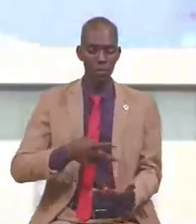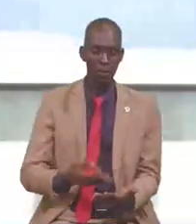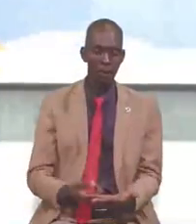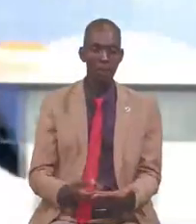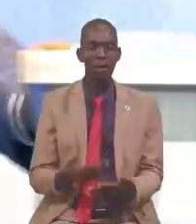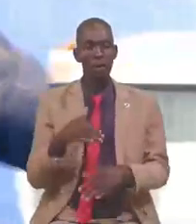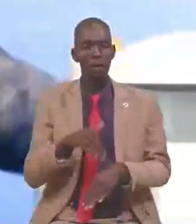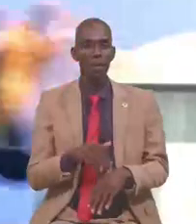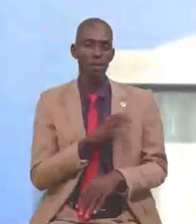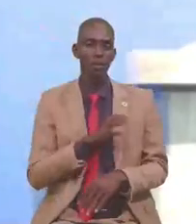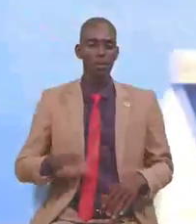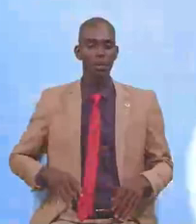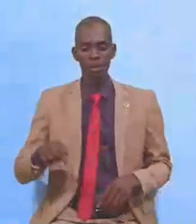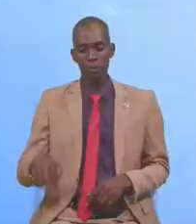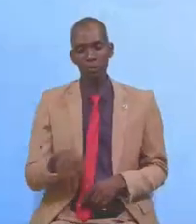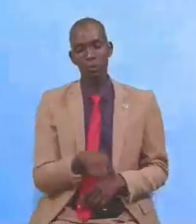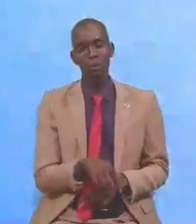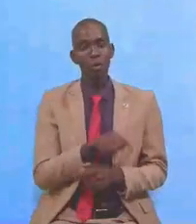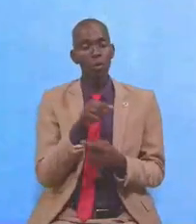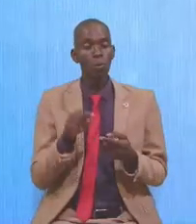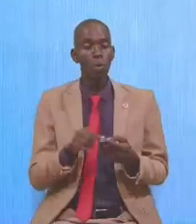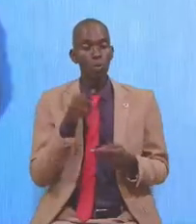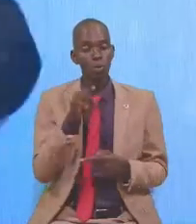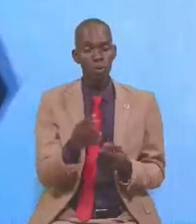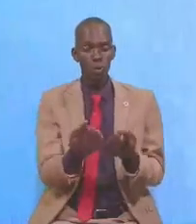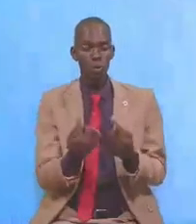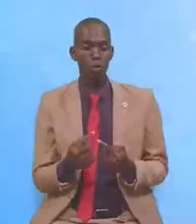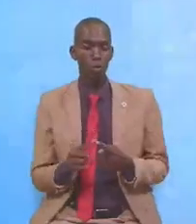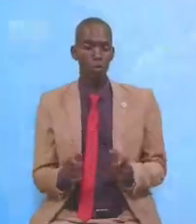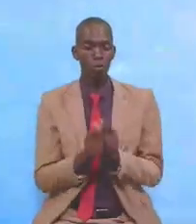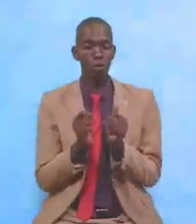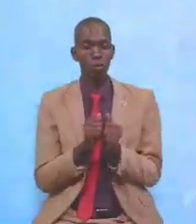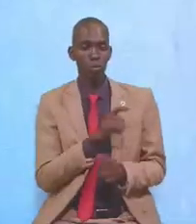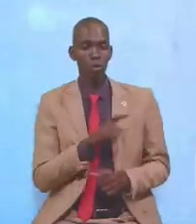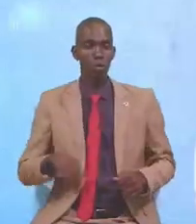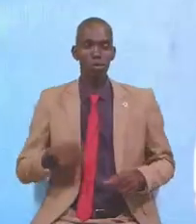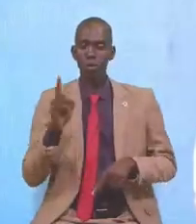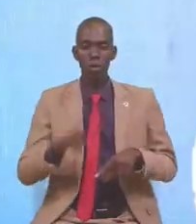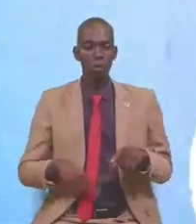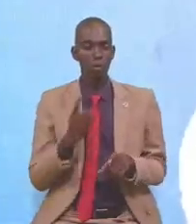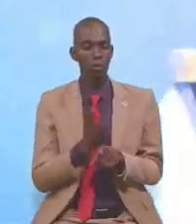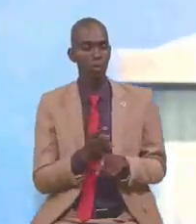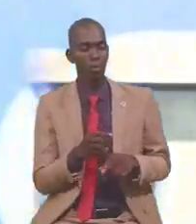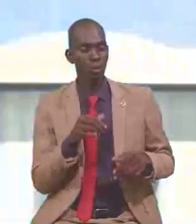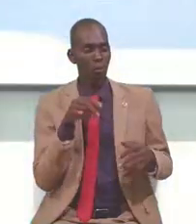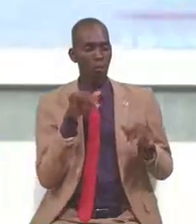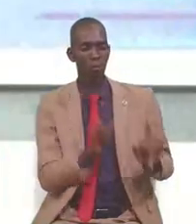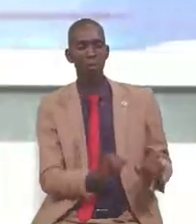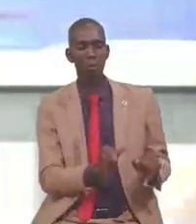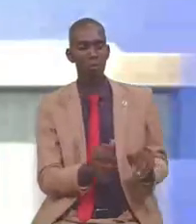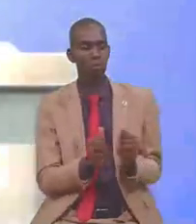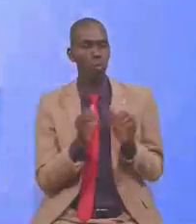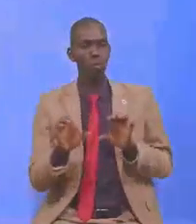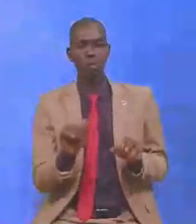se prosterner, se jeter aux pieds du Seigneur. Si vous venez au Seigneur, vous ne pouvez pas rester passif, les